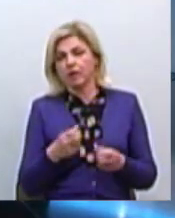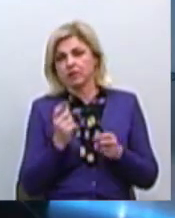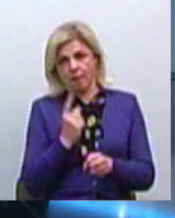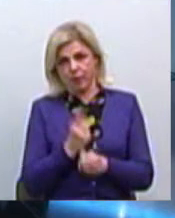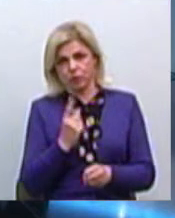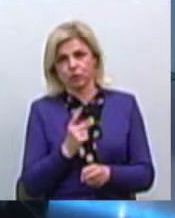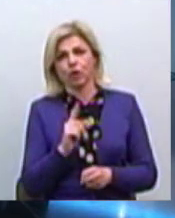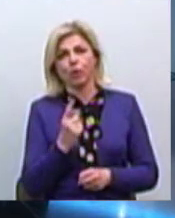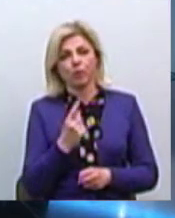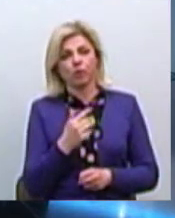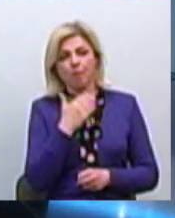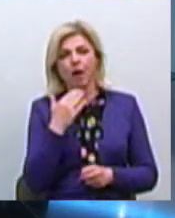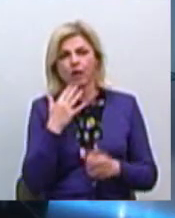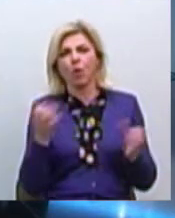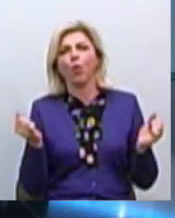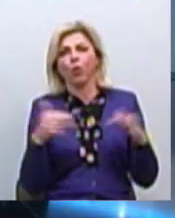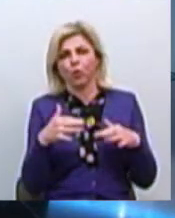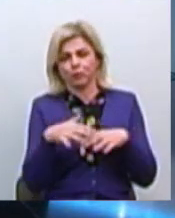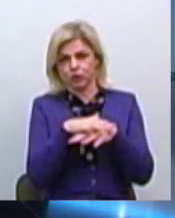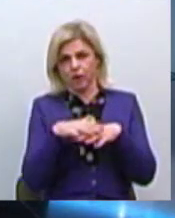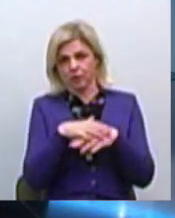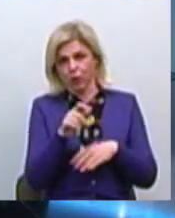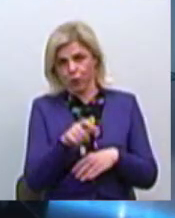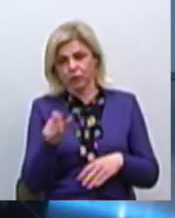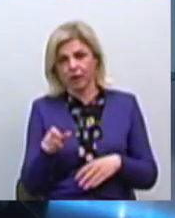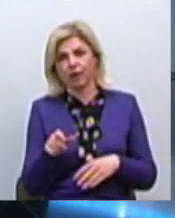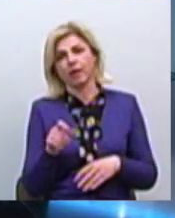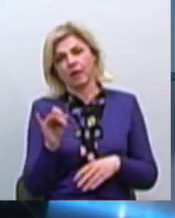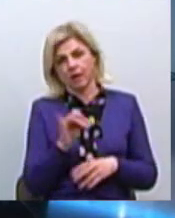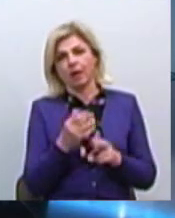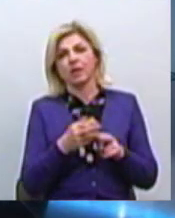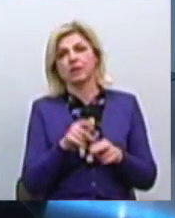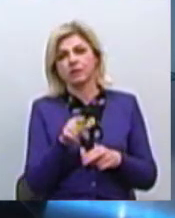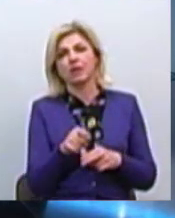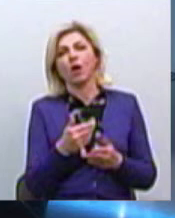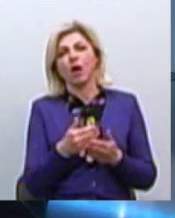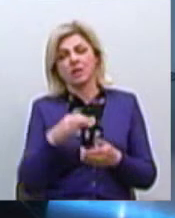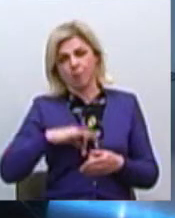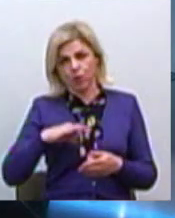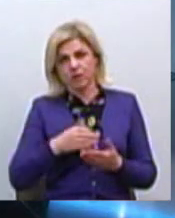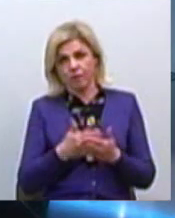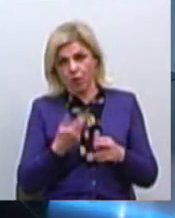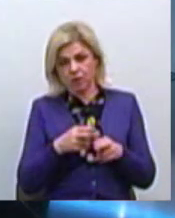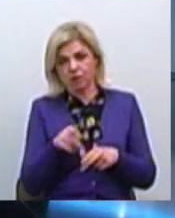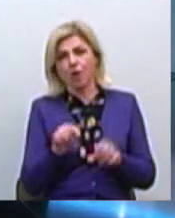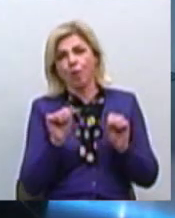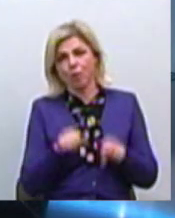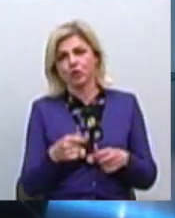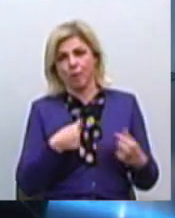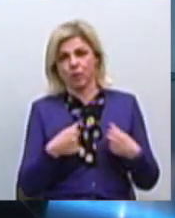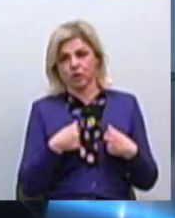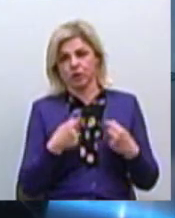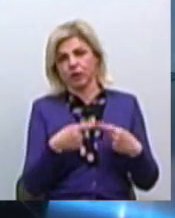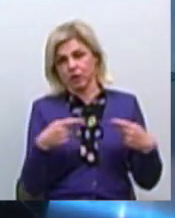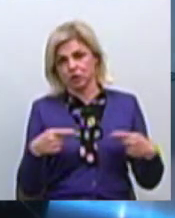велика кількість скупчень, да, велика скупчення людей, і від цього, від їх використання можуть постраждати